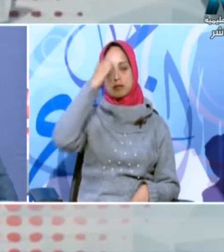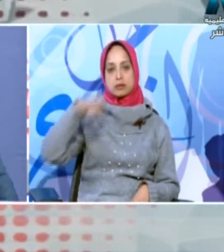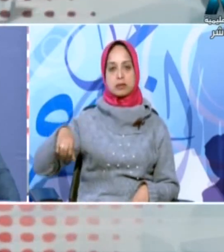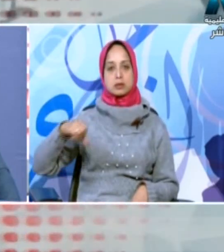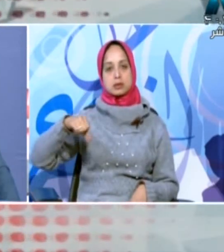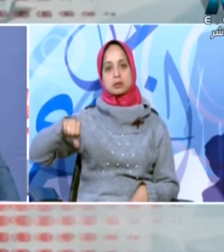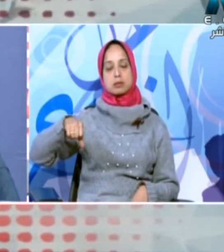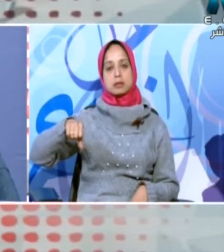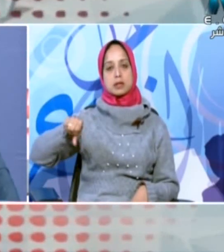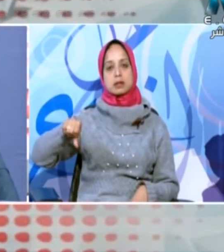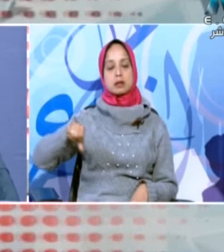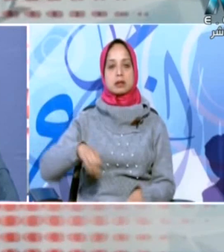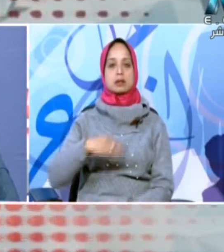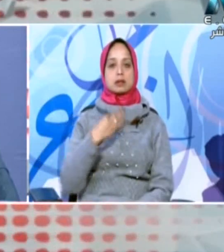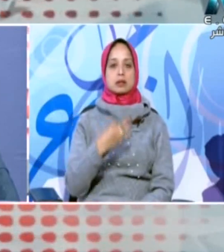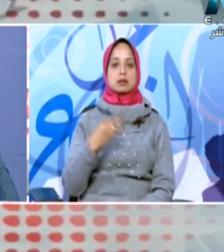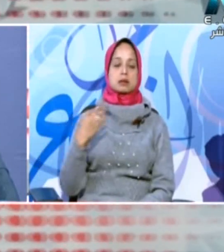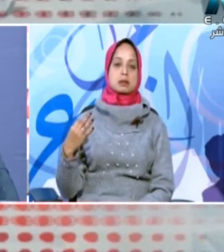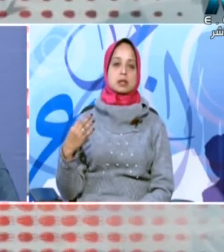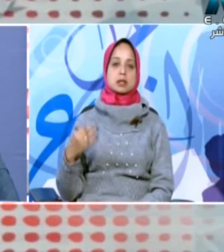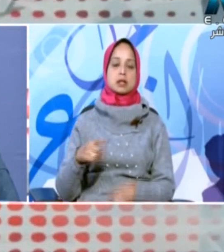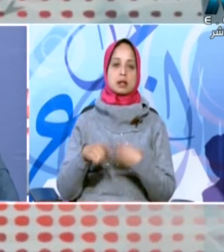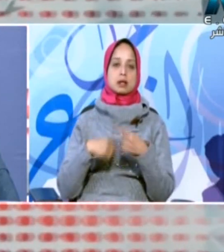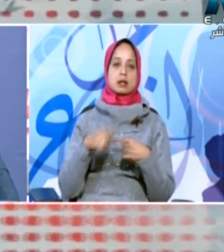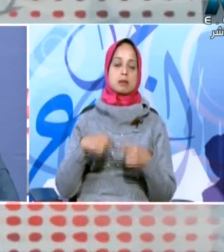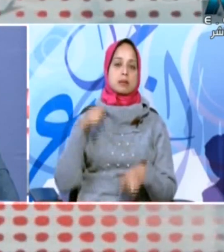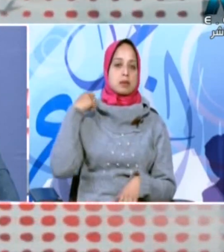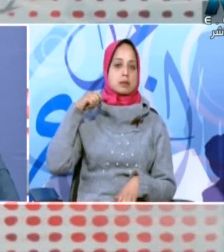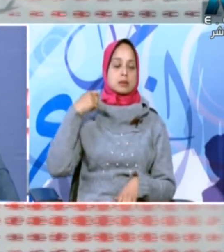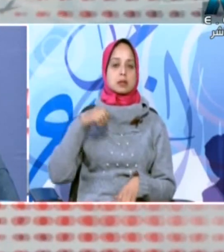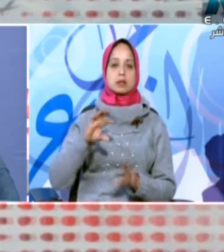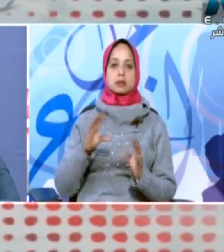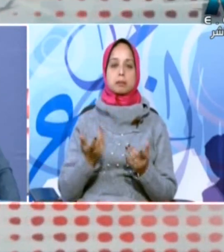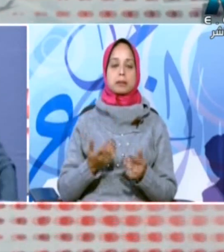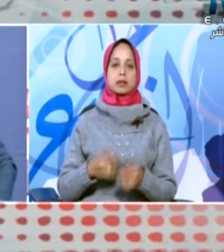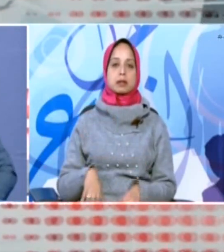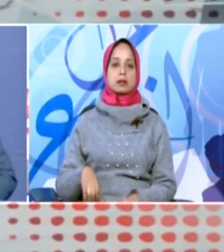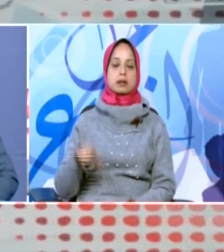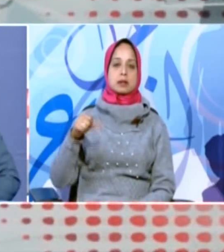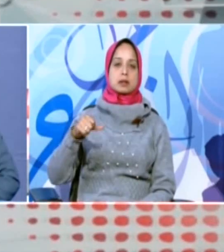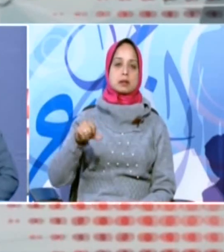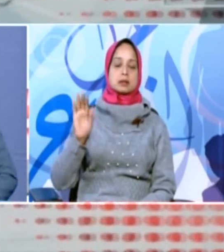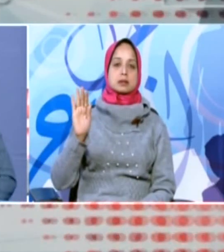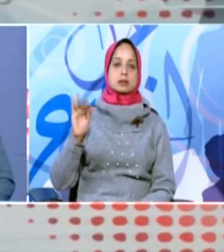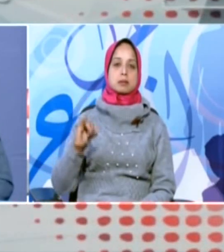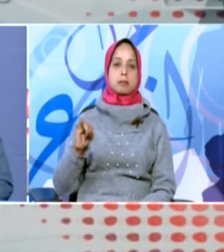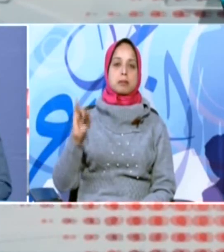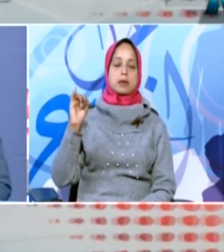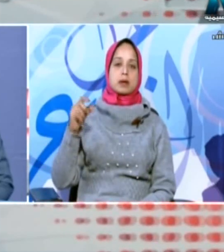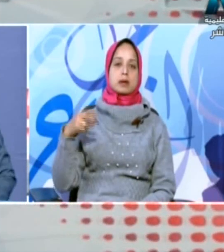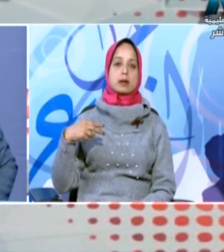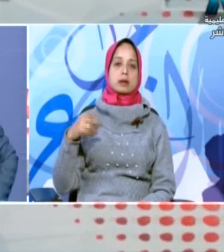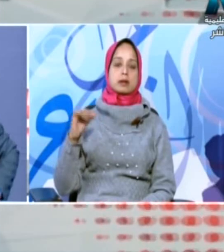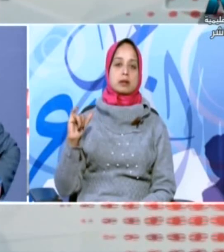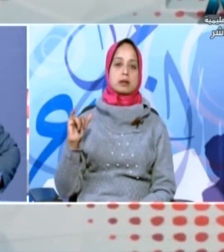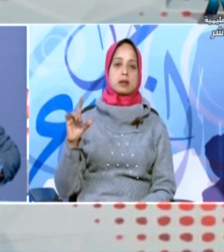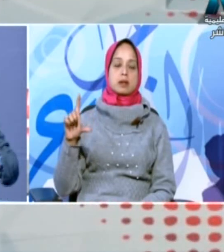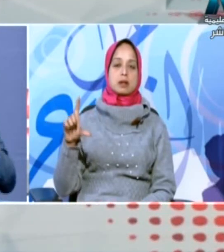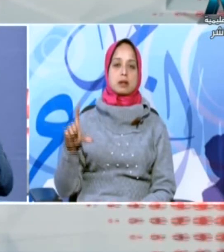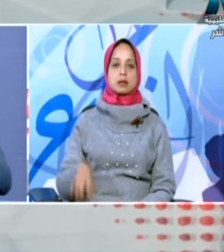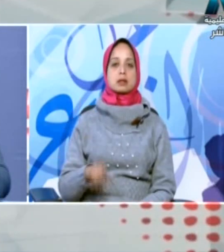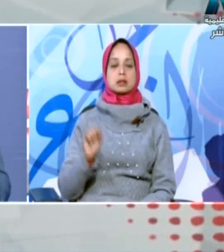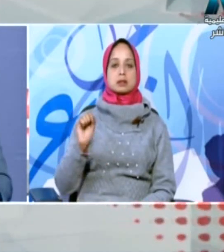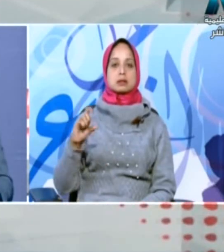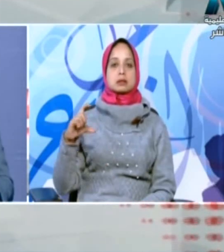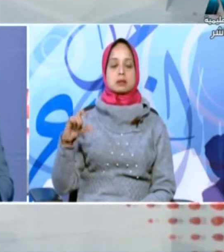1933. في الحاله دي نتكلم عن وزاره مين؟ اسماعيل صدقي. خلي بالنا من وزاره اسماعيل صدقي من الوزارات المهمه، وجات السنه اللي فاتت في الامتحان